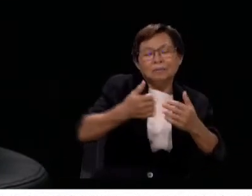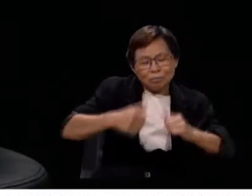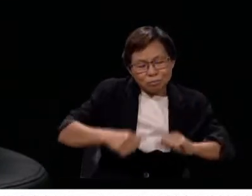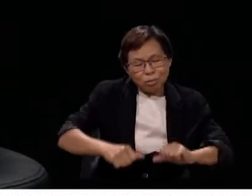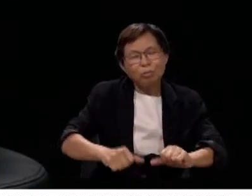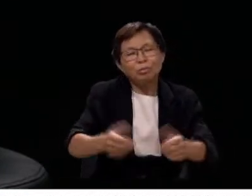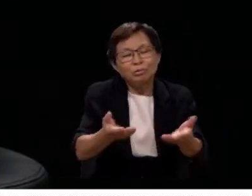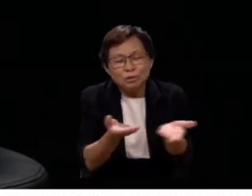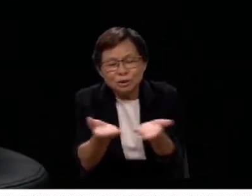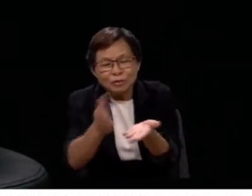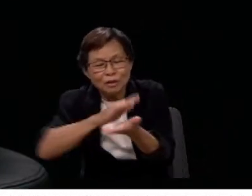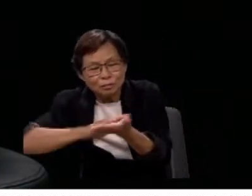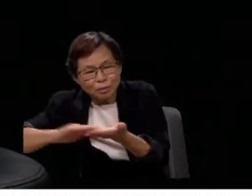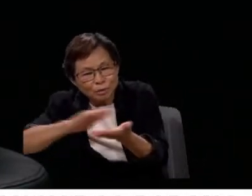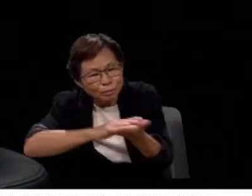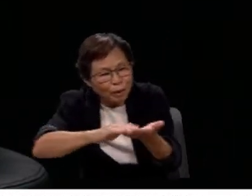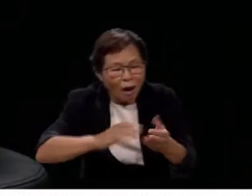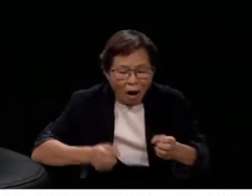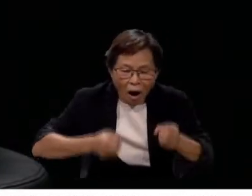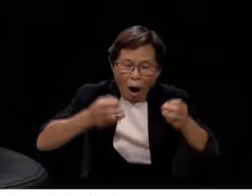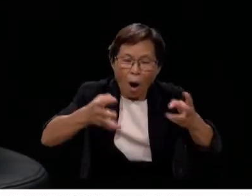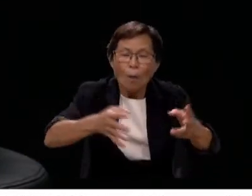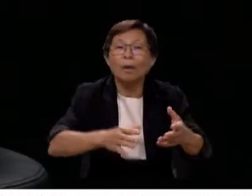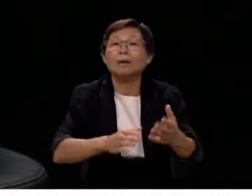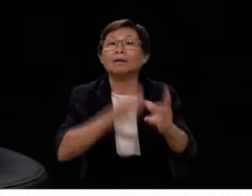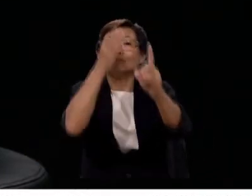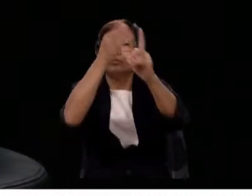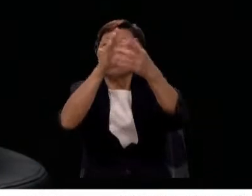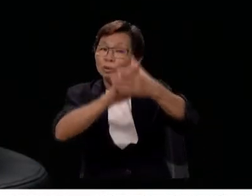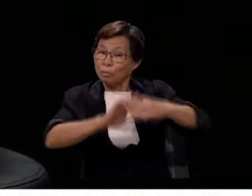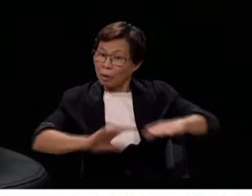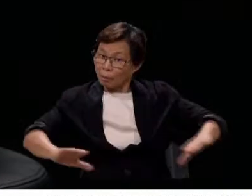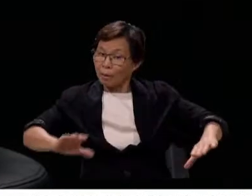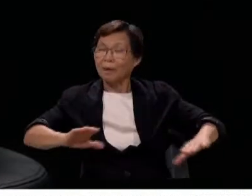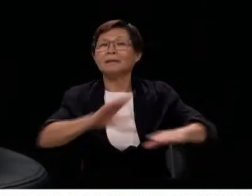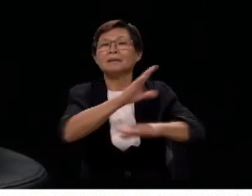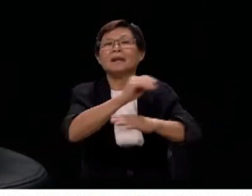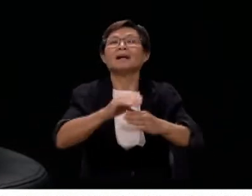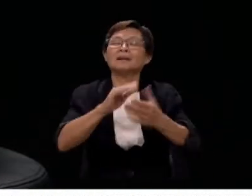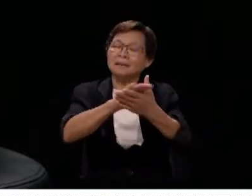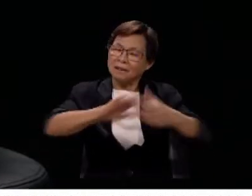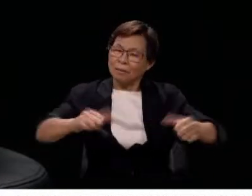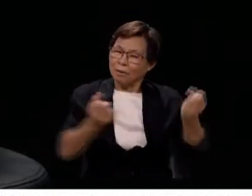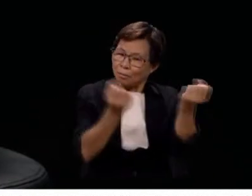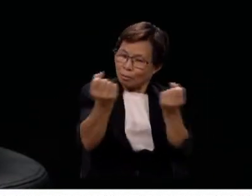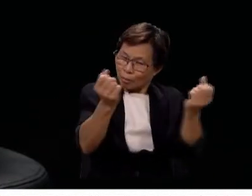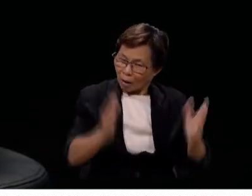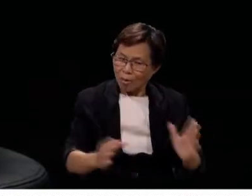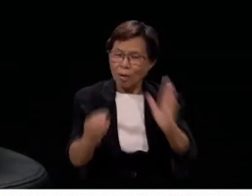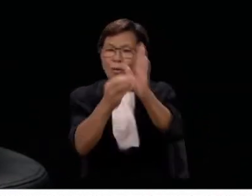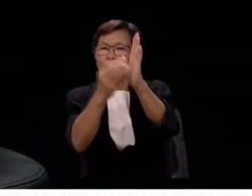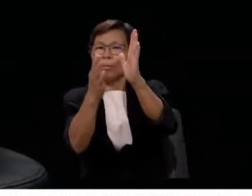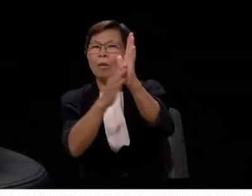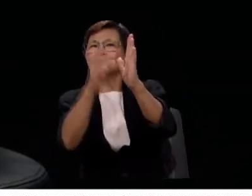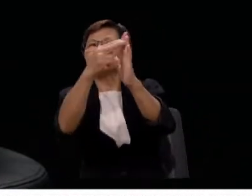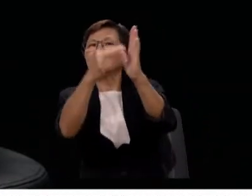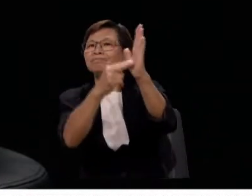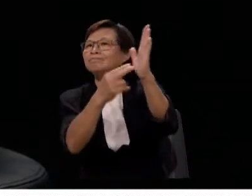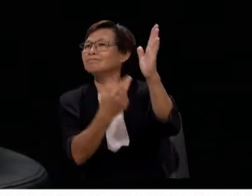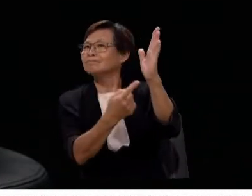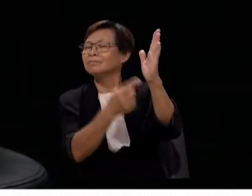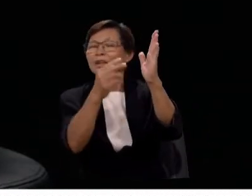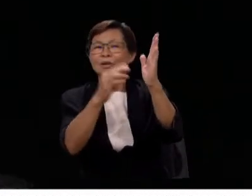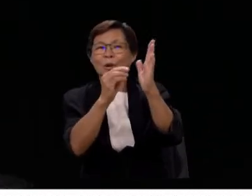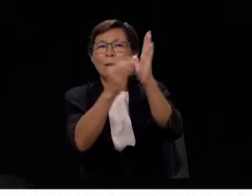maintain kan away to decide sudut keselamatan dan juga kesehatan keselamatan pengguna itu akan atau makhluk dalam perjanjian yang